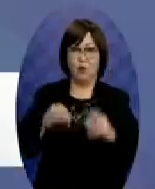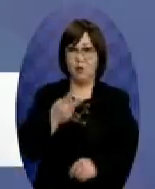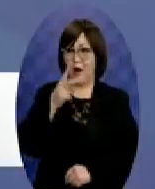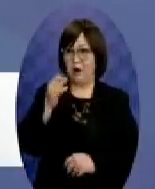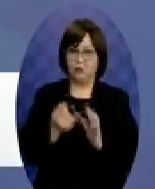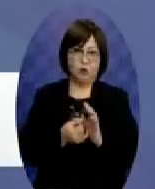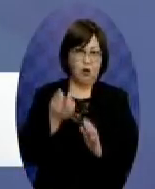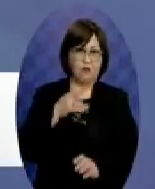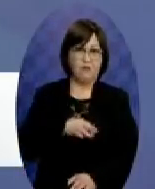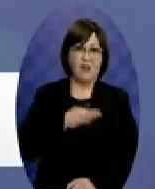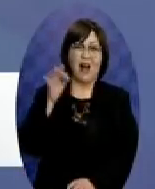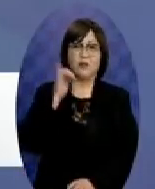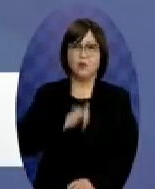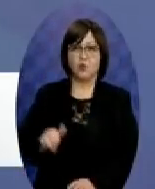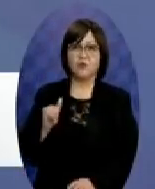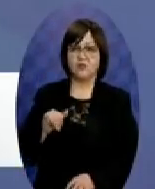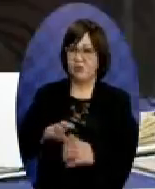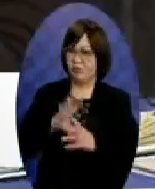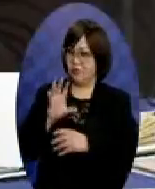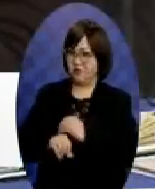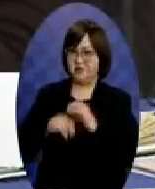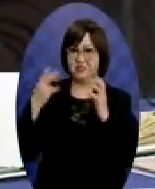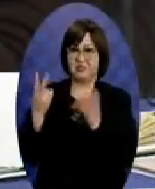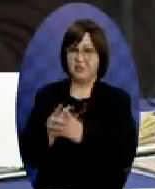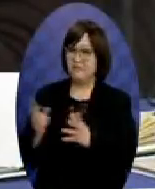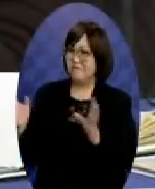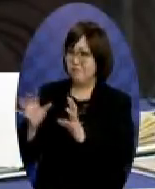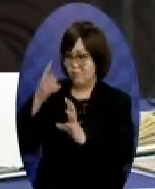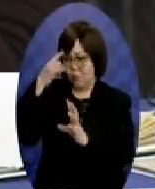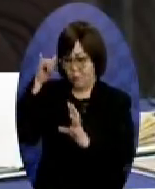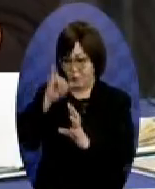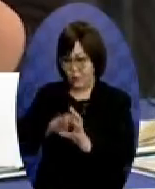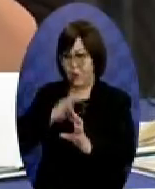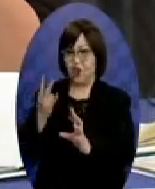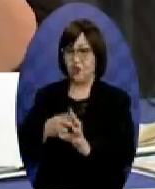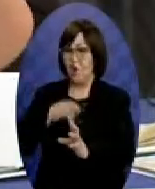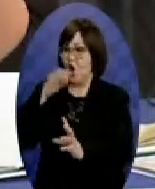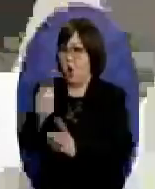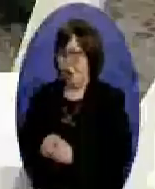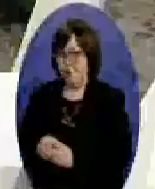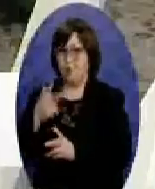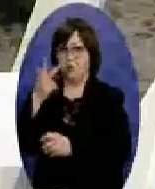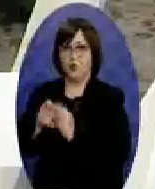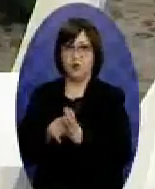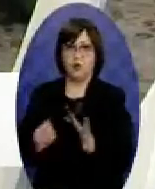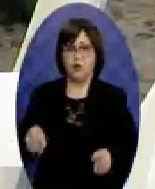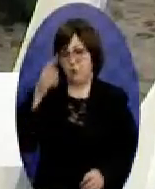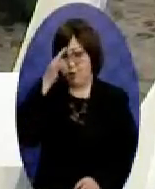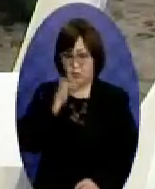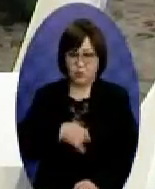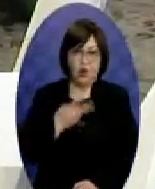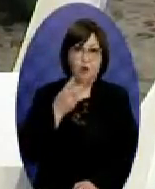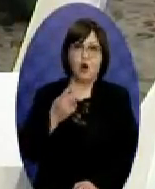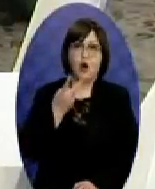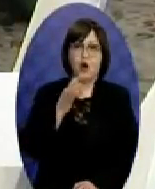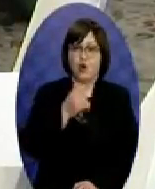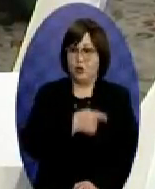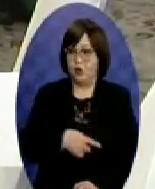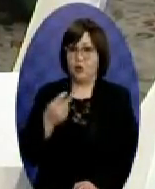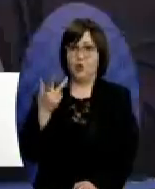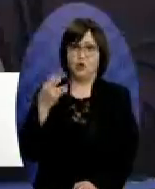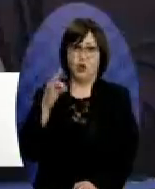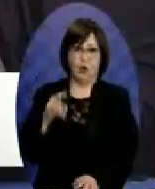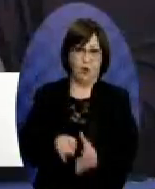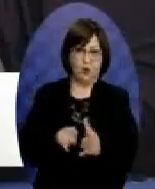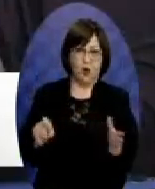Францын Парис хотод хэлцээр хийсэн. Үүнд манай улс нэгдэн орж соёрхон батлаад 3 жил болж байна. Ингэснээр манай улс 2020-2030 онд хүлэмжийн